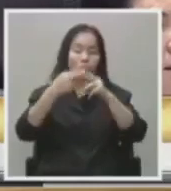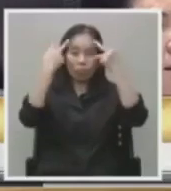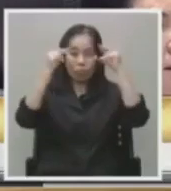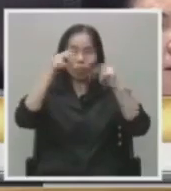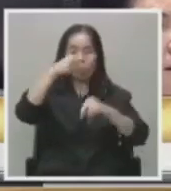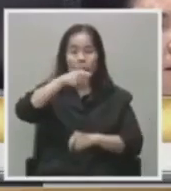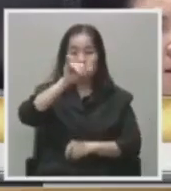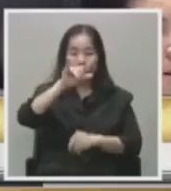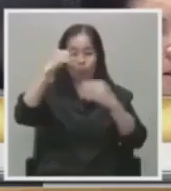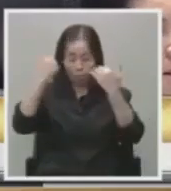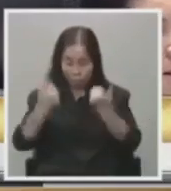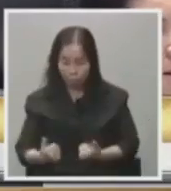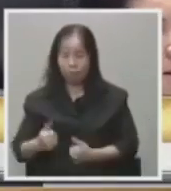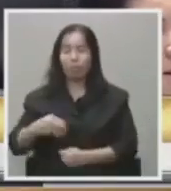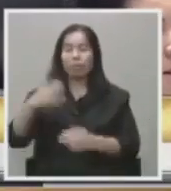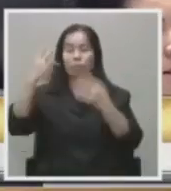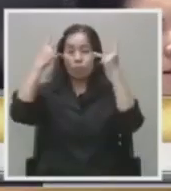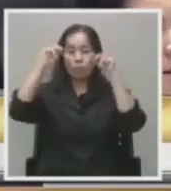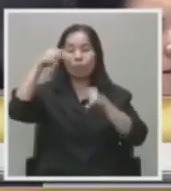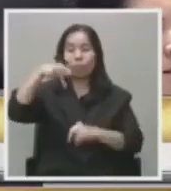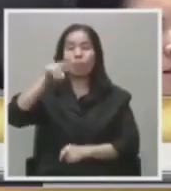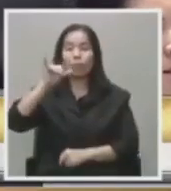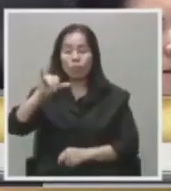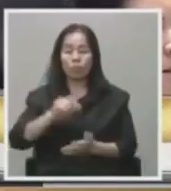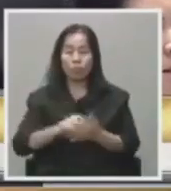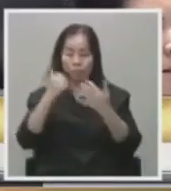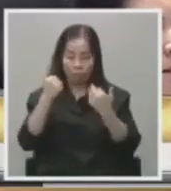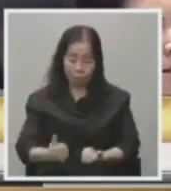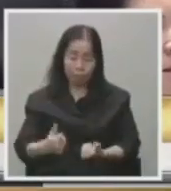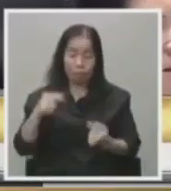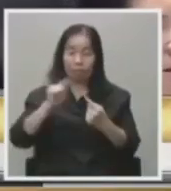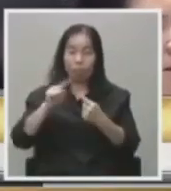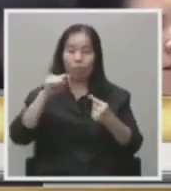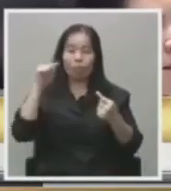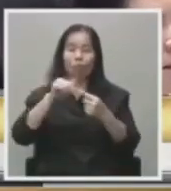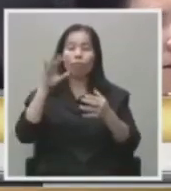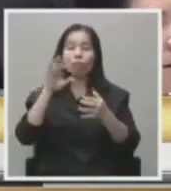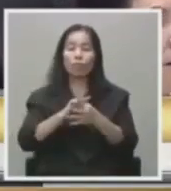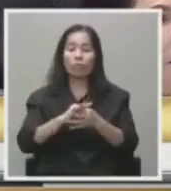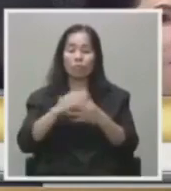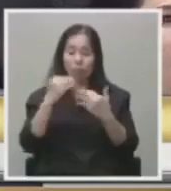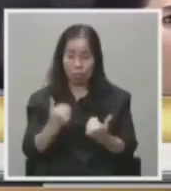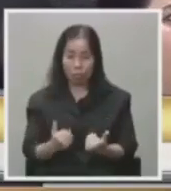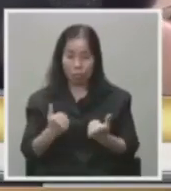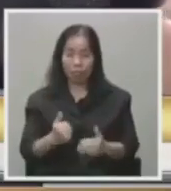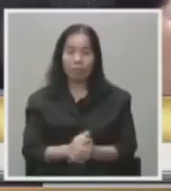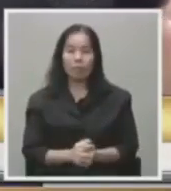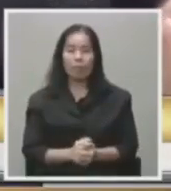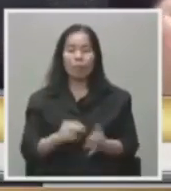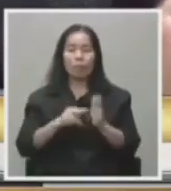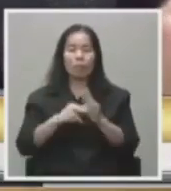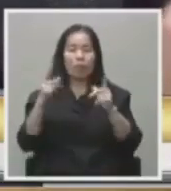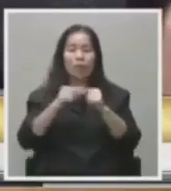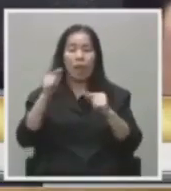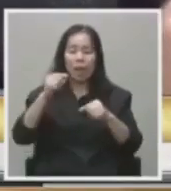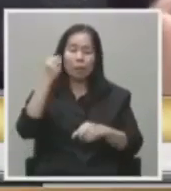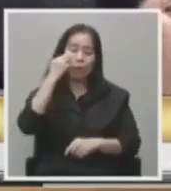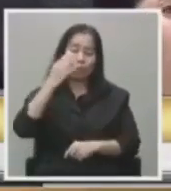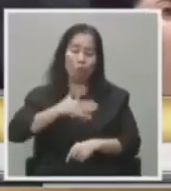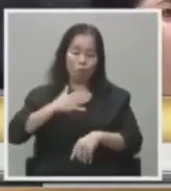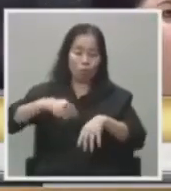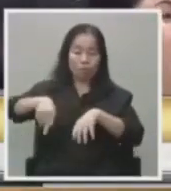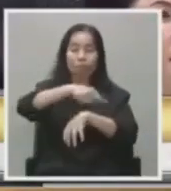านี่กับพลเอกประยุทธ์ผมเอาแค่สิ่งที่เกิดขึ้นกับรัฐบาลท่านเอาเรื่องใกล้ตัวไม่ใช่เรื่องไกลตัวเลย